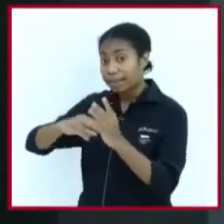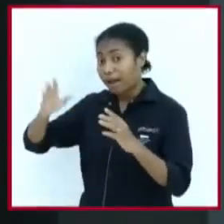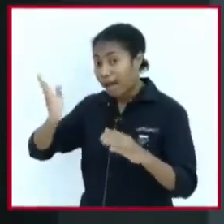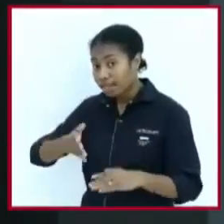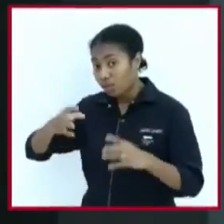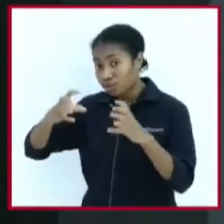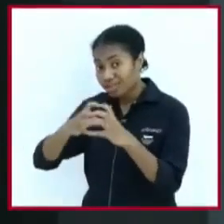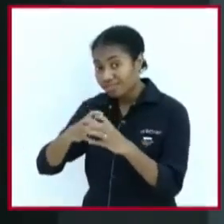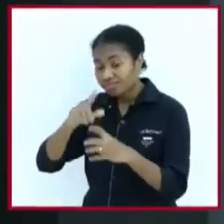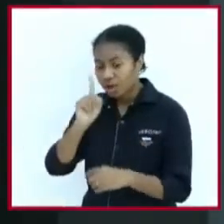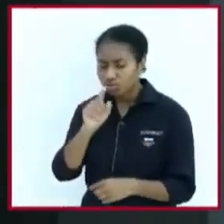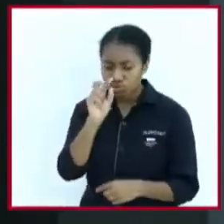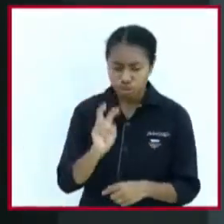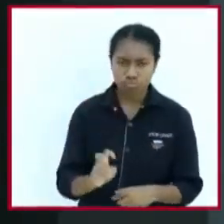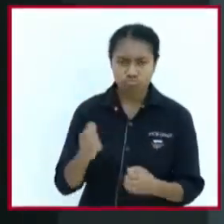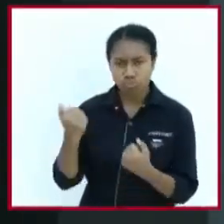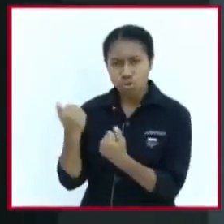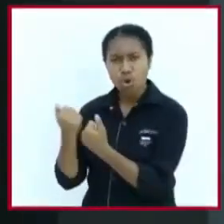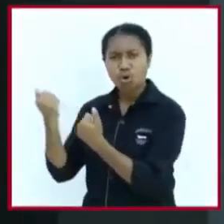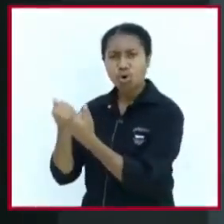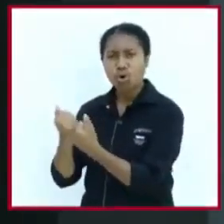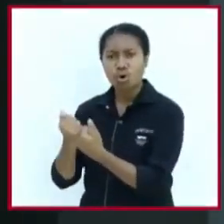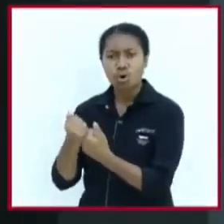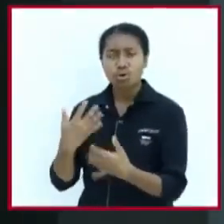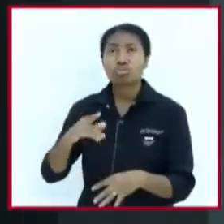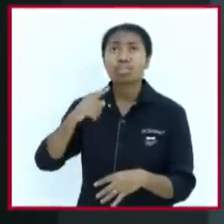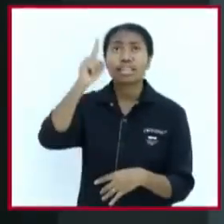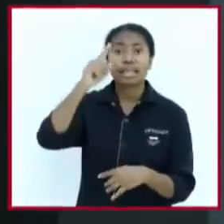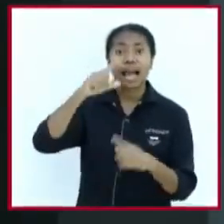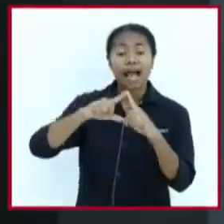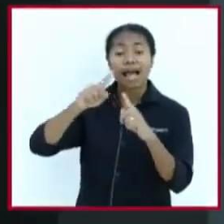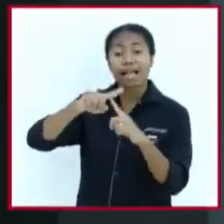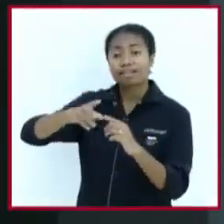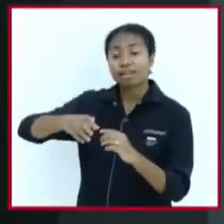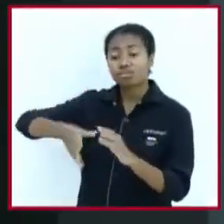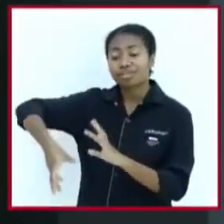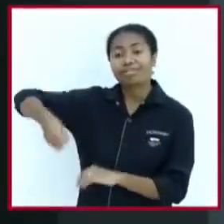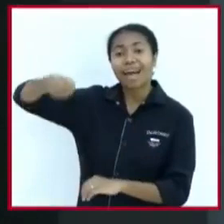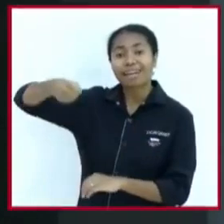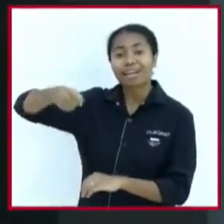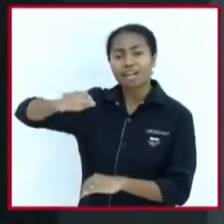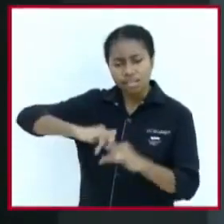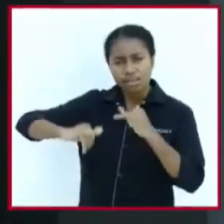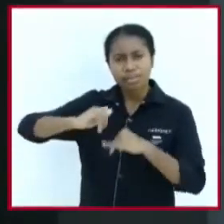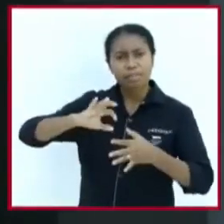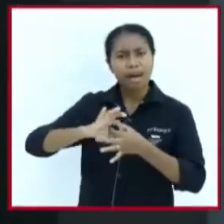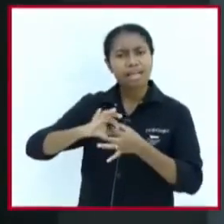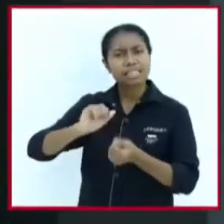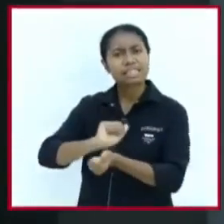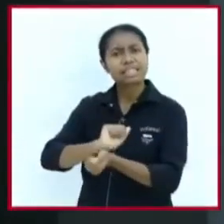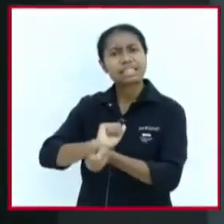sapu di atas dorong habis itu yang di atas tarik yang dibawa sobat sama-sama keluar sama-sama berhasil